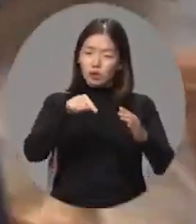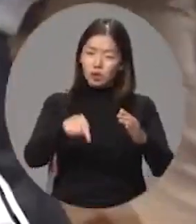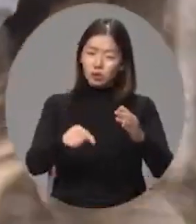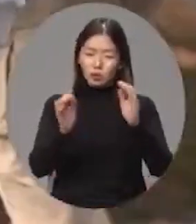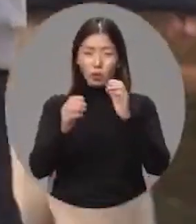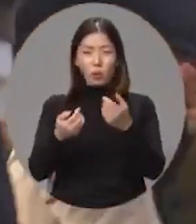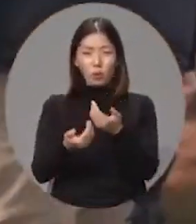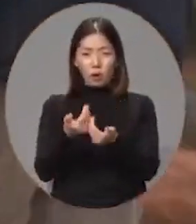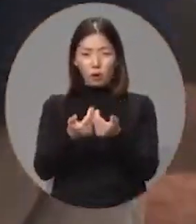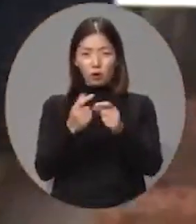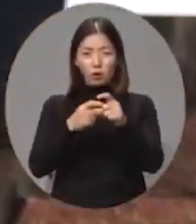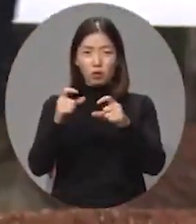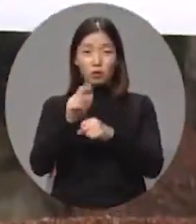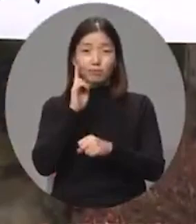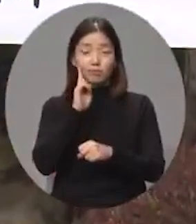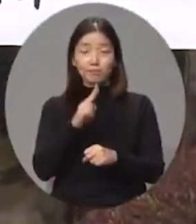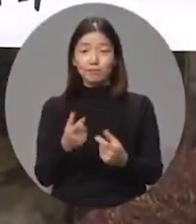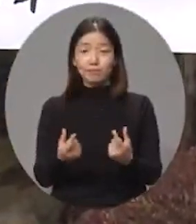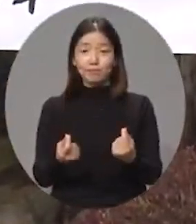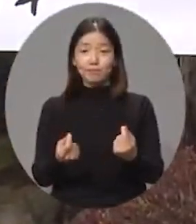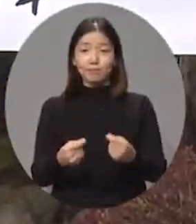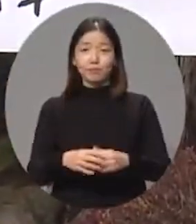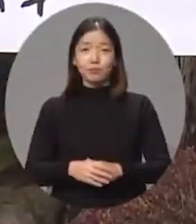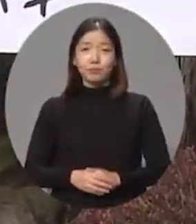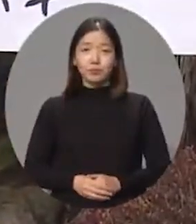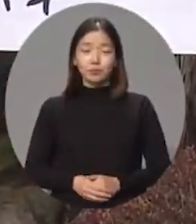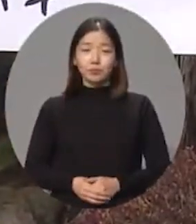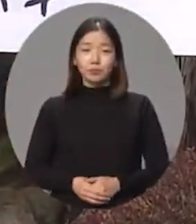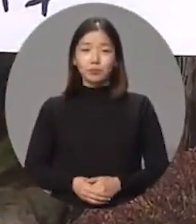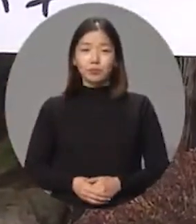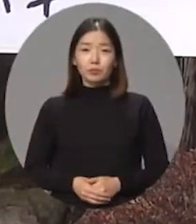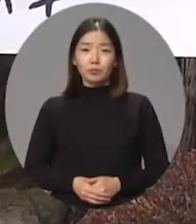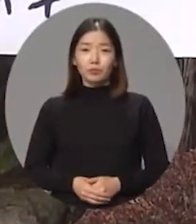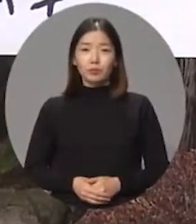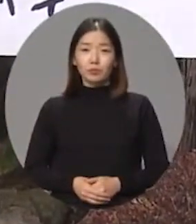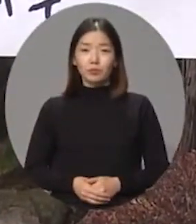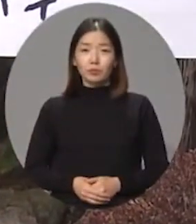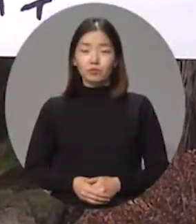갈수록 심해질 전망입니다 mbc 뉴스 간도 기업입니다